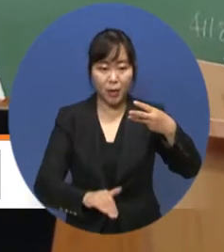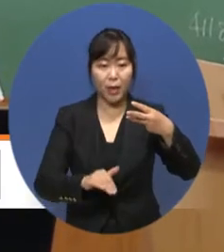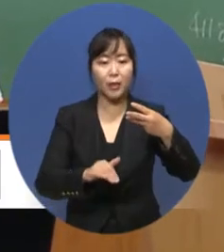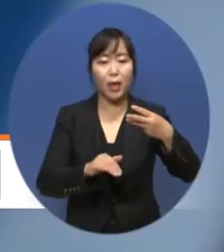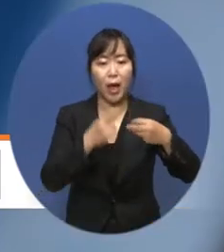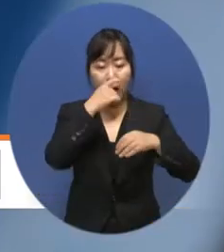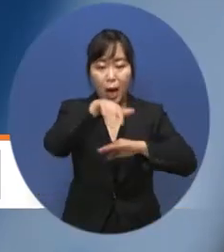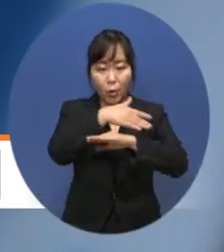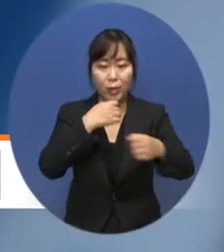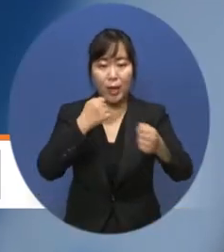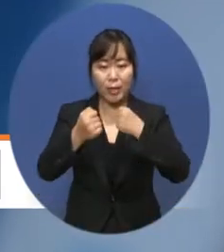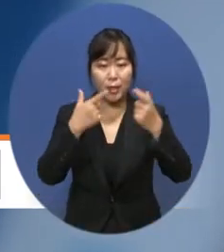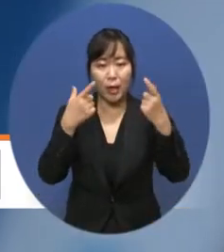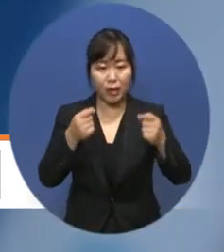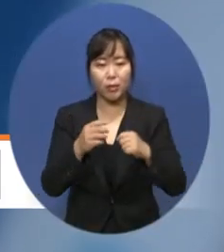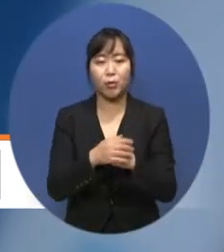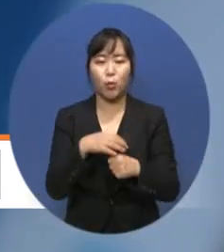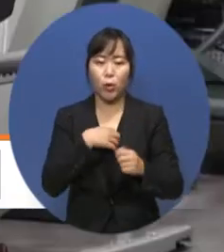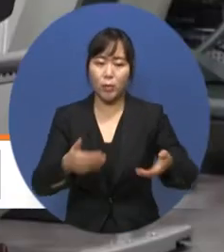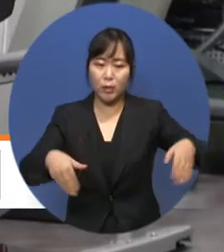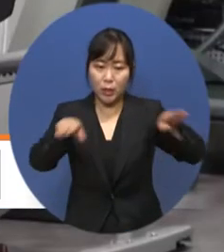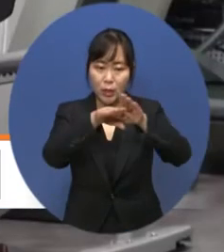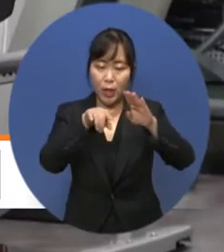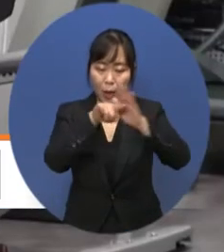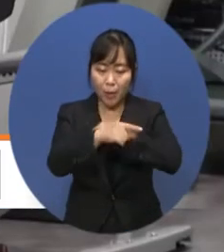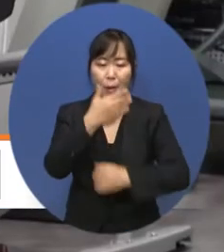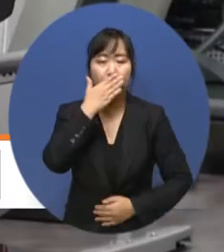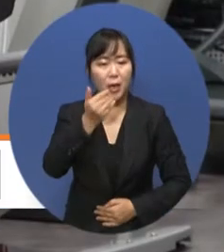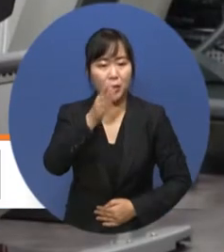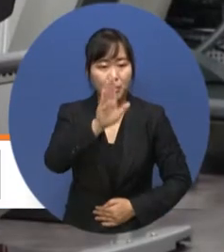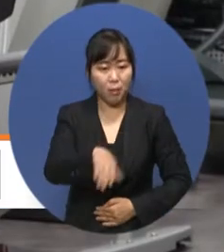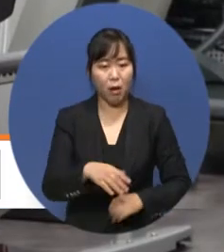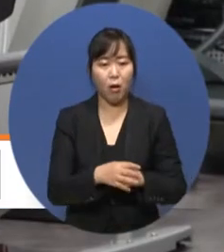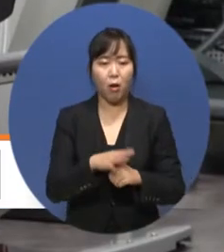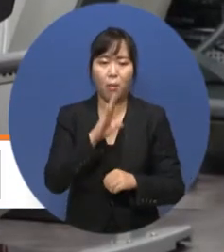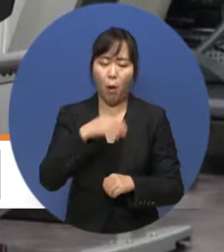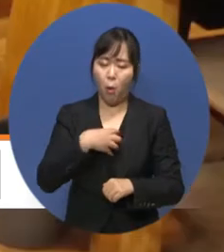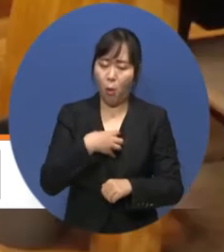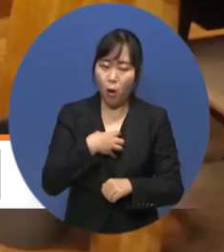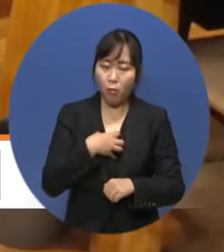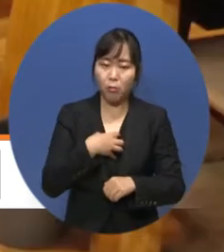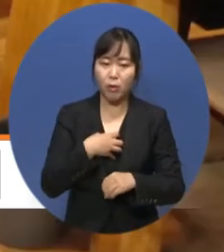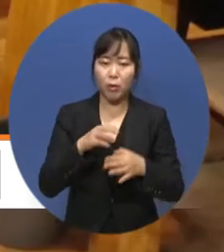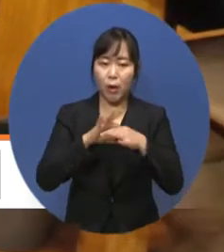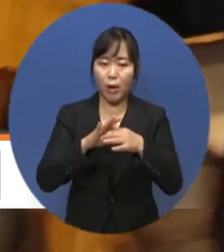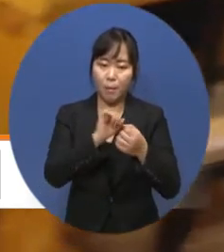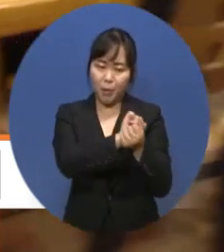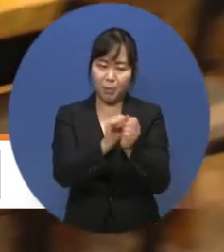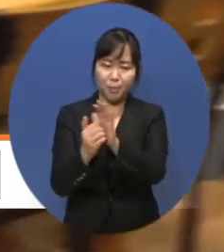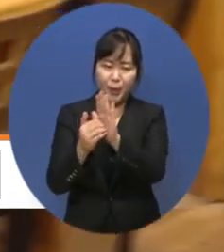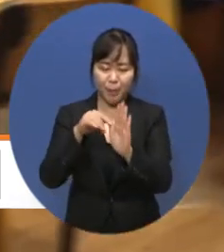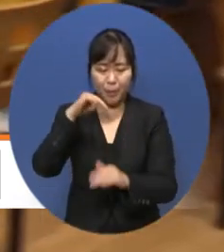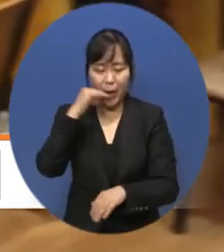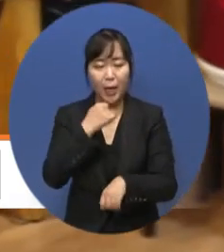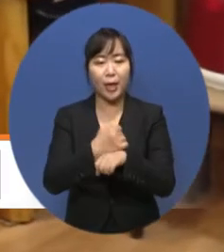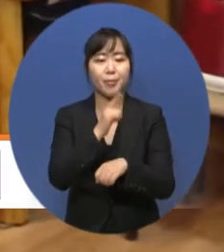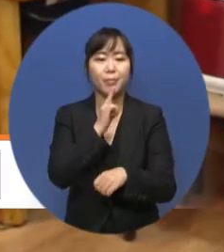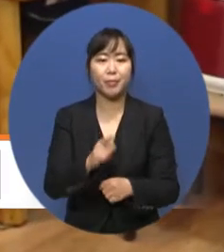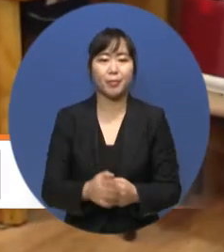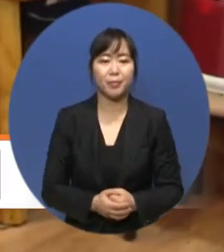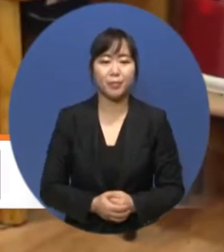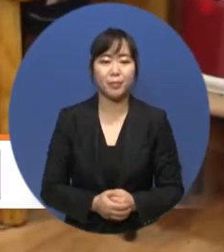헬스장 등 중위험 시설의 이용은 가능하지만 고위험 시설에 대한 방역은 강화하겠다는